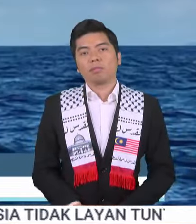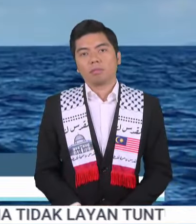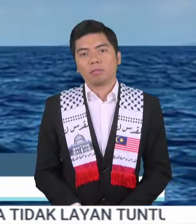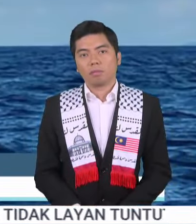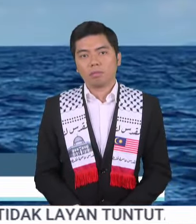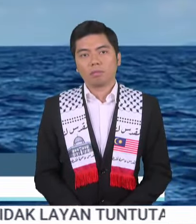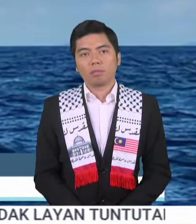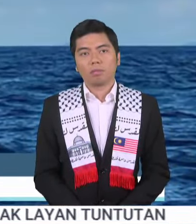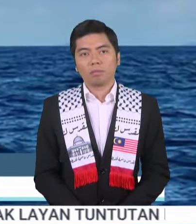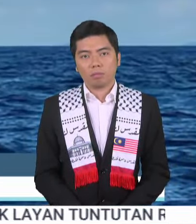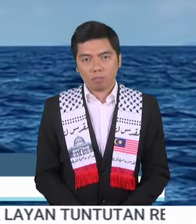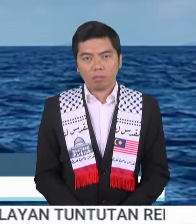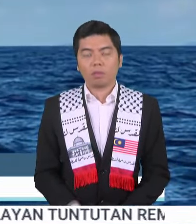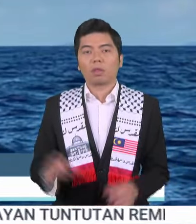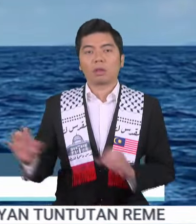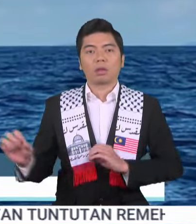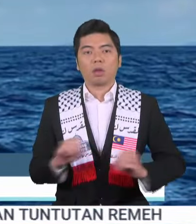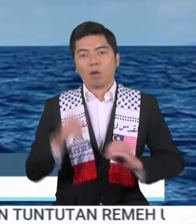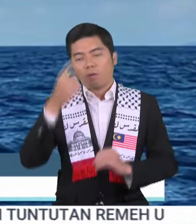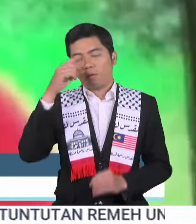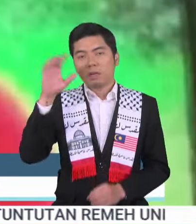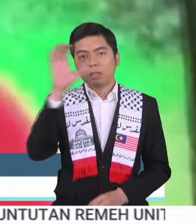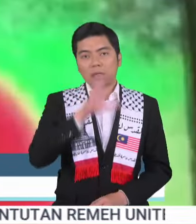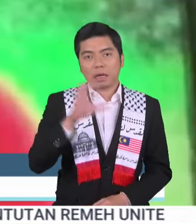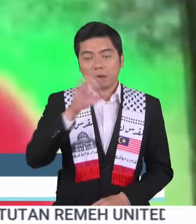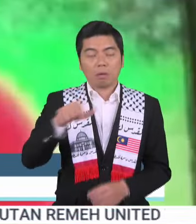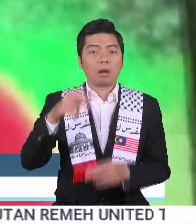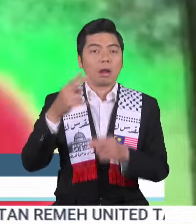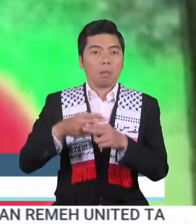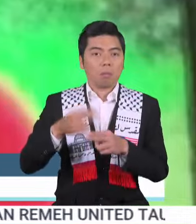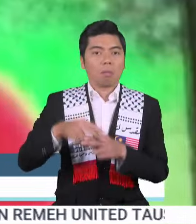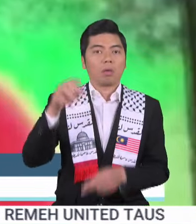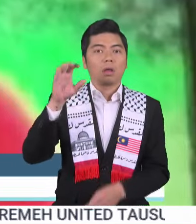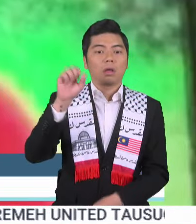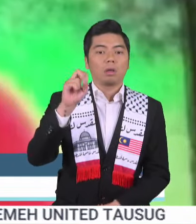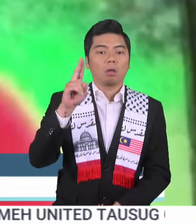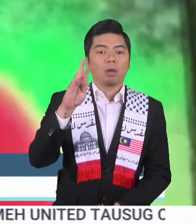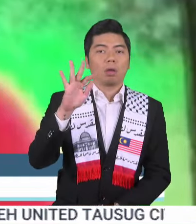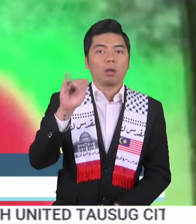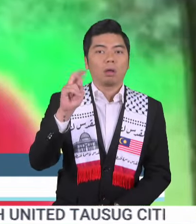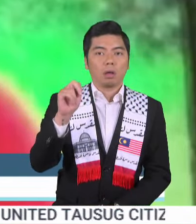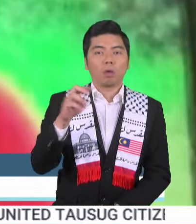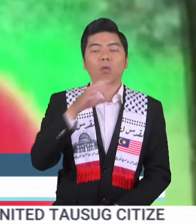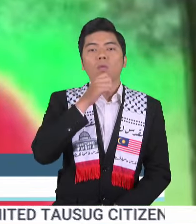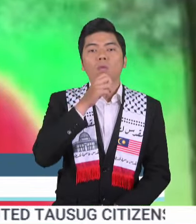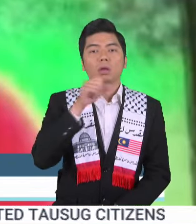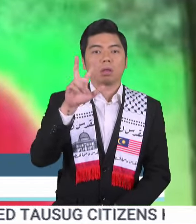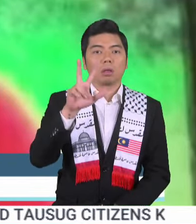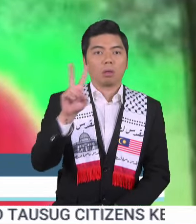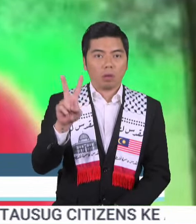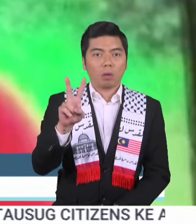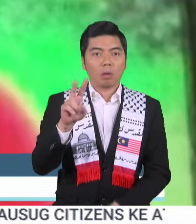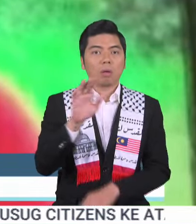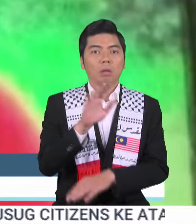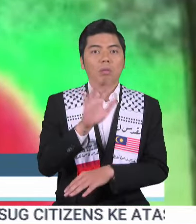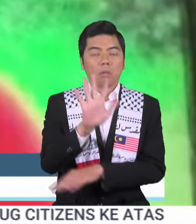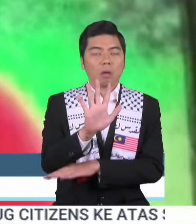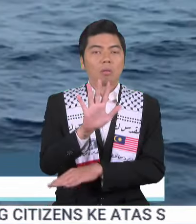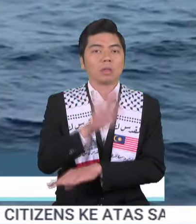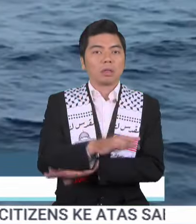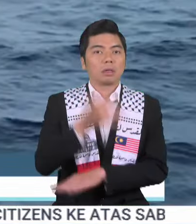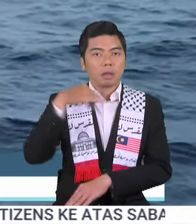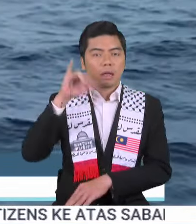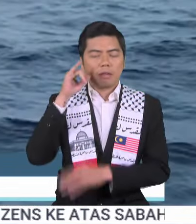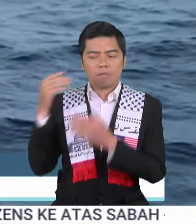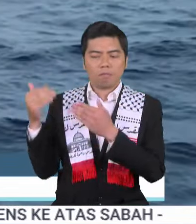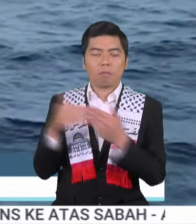terbaju menurutnya Lagi operasi mencari mangsa dikenali Mohamad sufian Alwi 32 tahun bermula 5 petang semalam bersambung